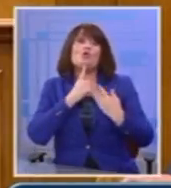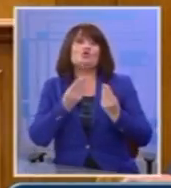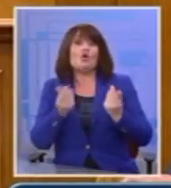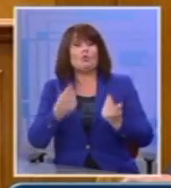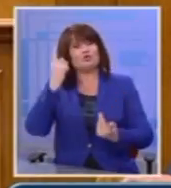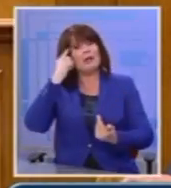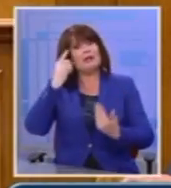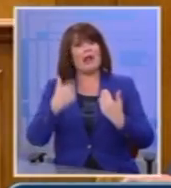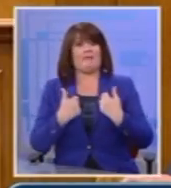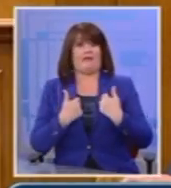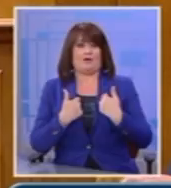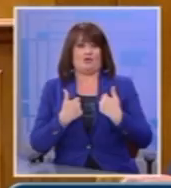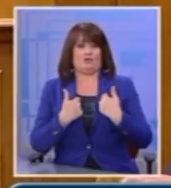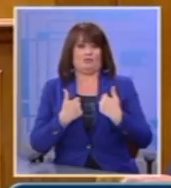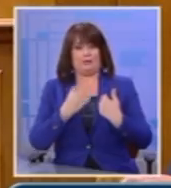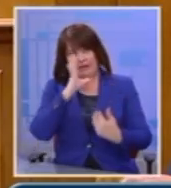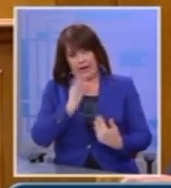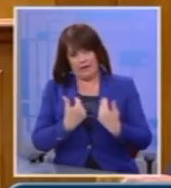καταλαβαίνω.